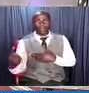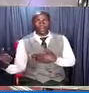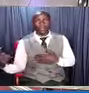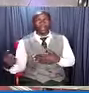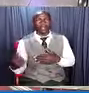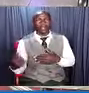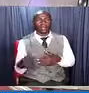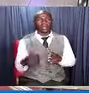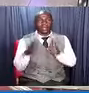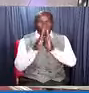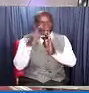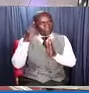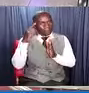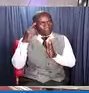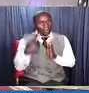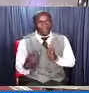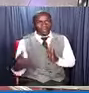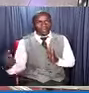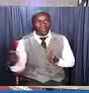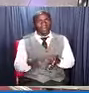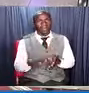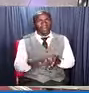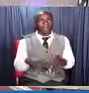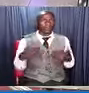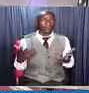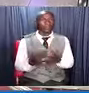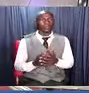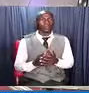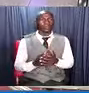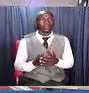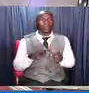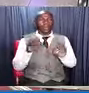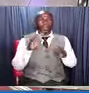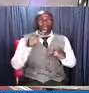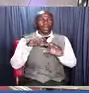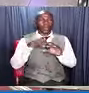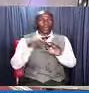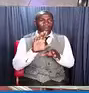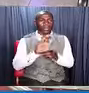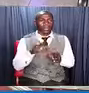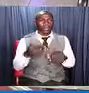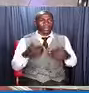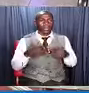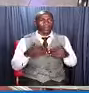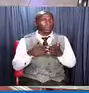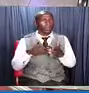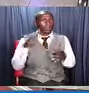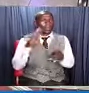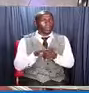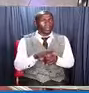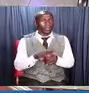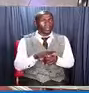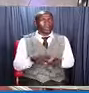Love each other and pray for each other. Hallelujah. Hallelujah. Hataweza kuwa humu. You can't be here. Una manyonge mengi. You have so